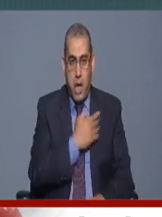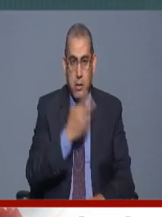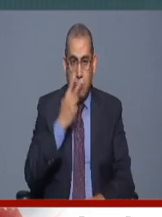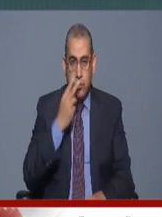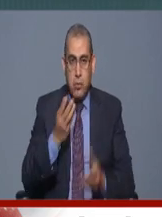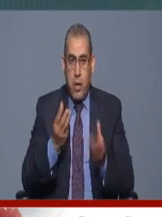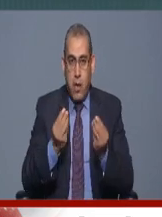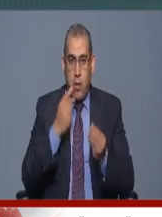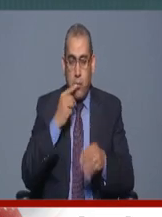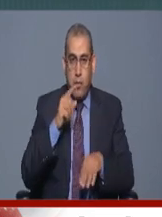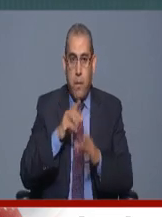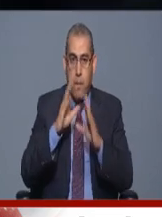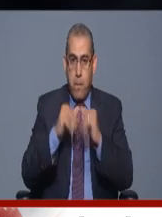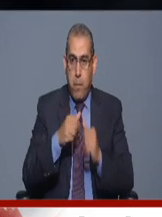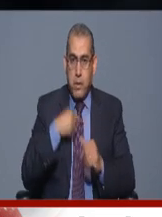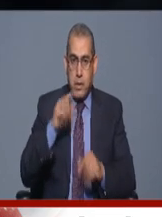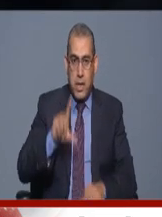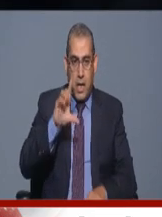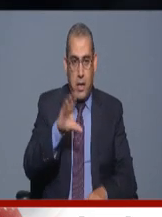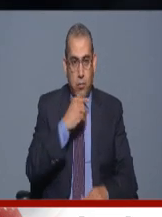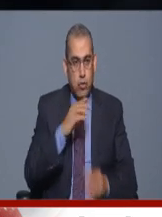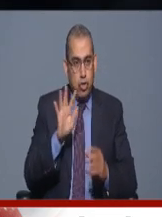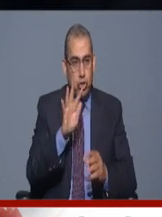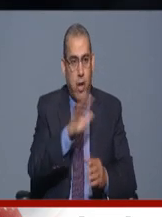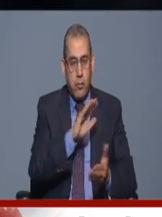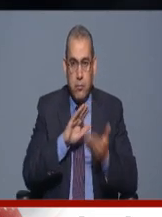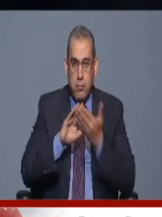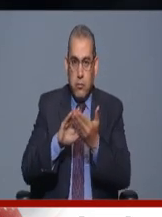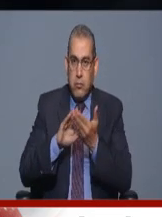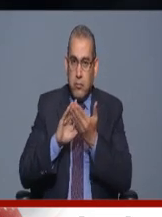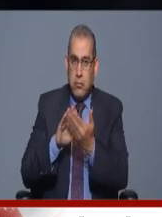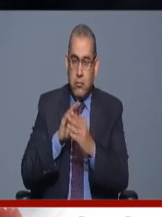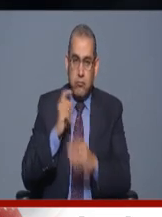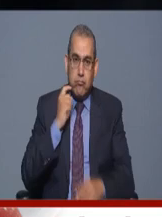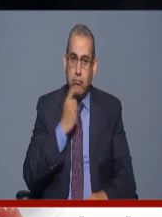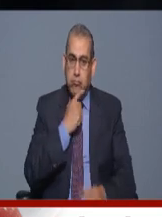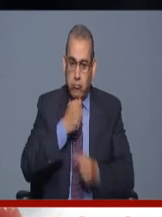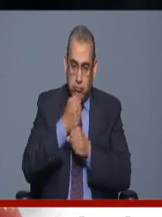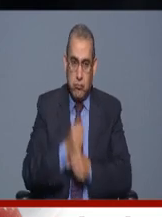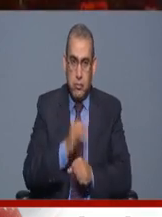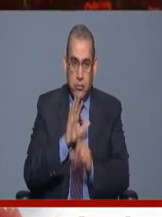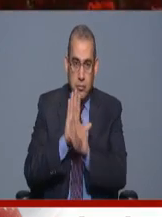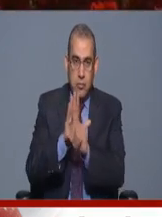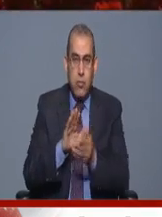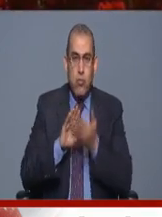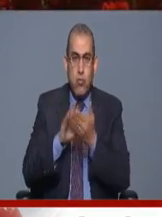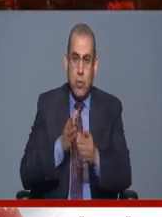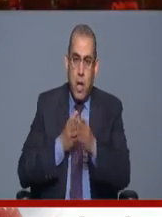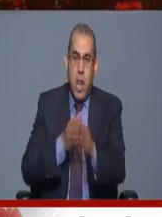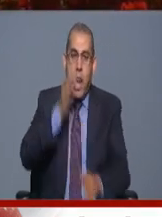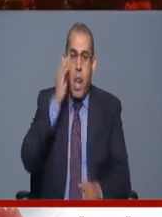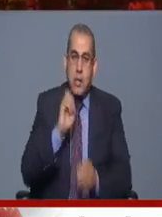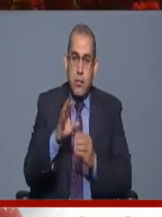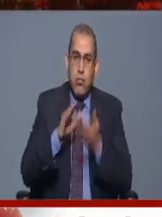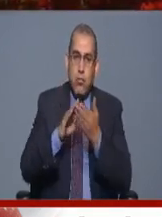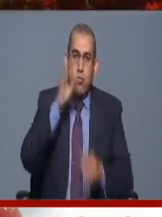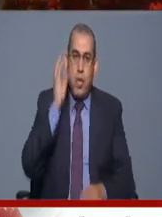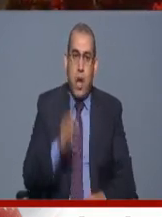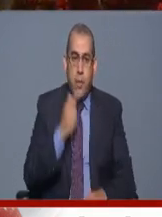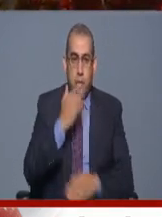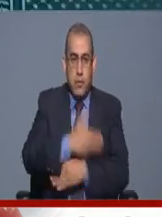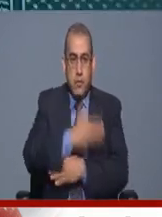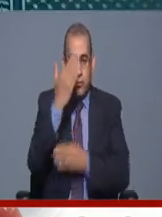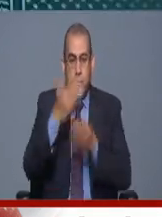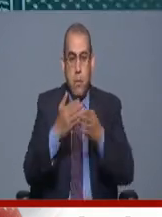وقفة مصر وقيادتها وشعبها وإصرارهم على إنه المساعدات تدخل وعلى إنه المعبر يضل